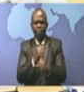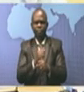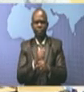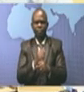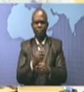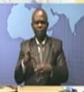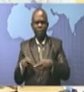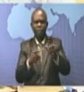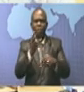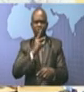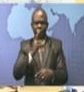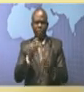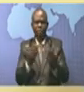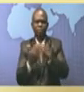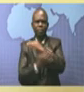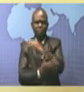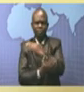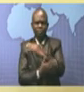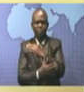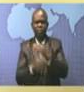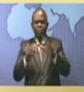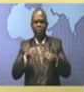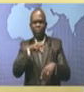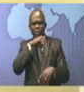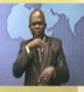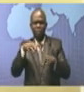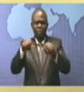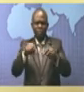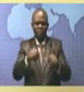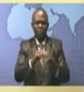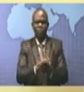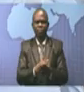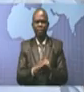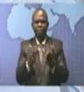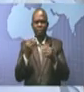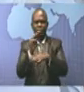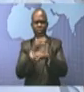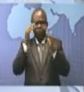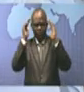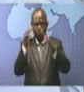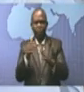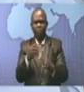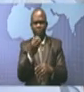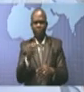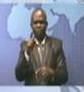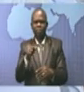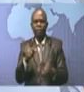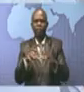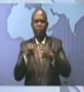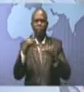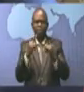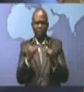en charge de l'environnement, de l'agriculture et de l'élevage a réuni ce samedi les exploitants de ces rivières,